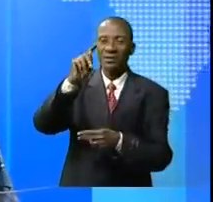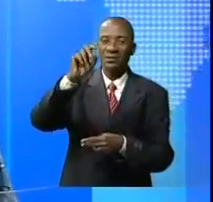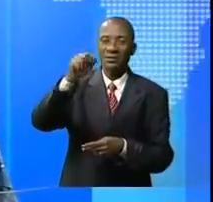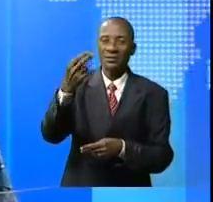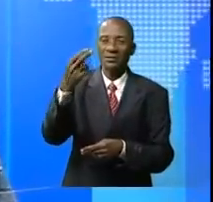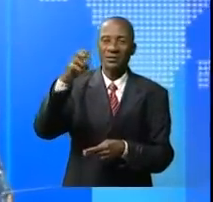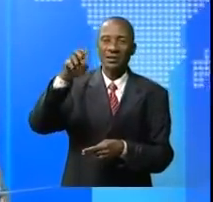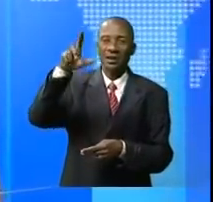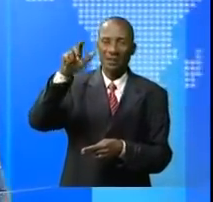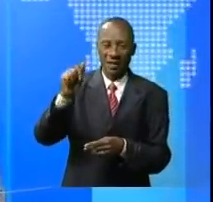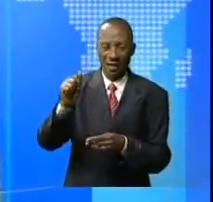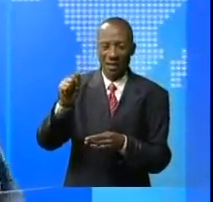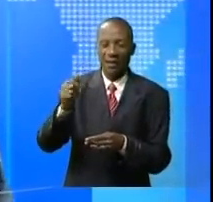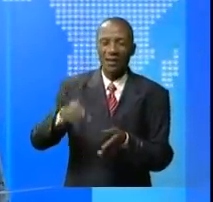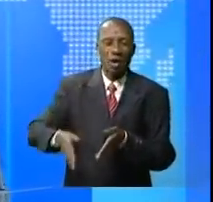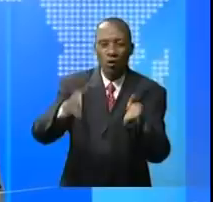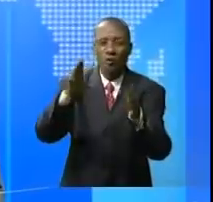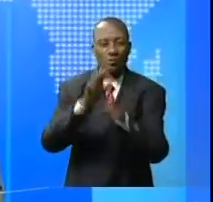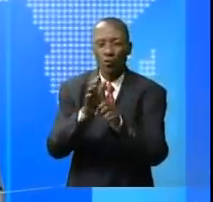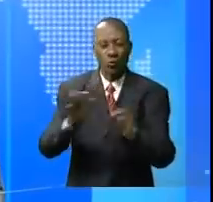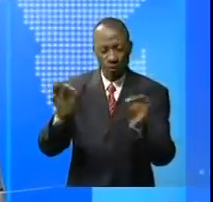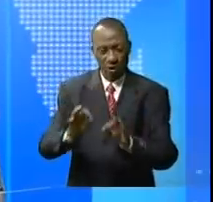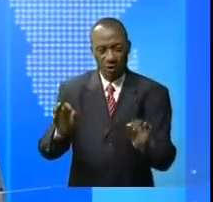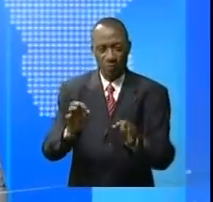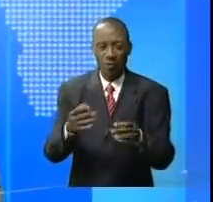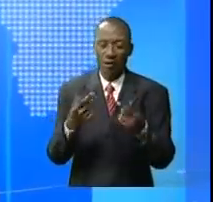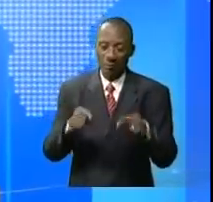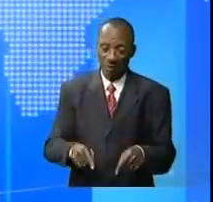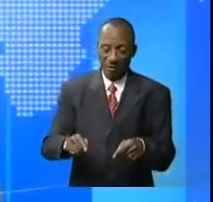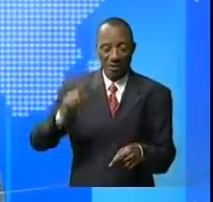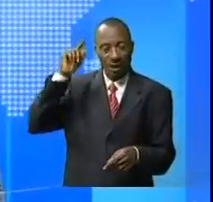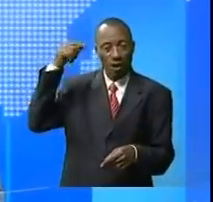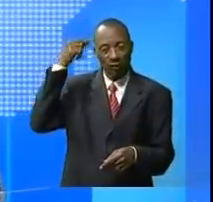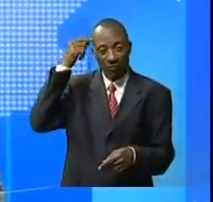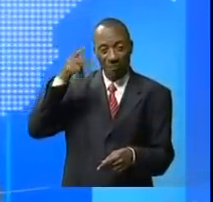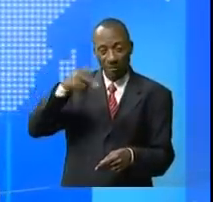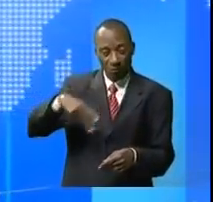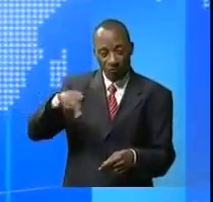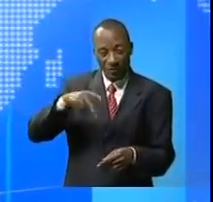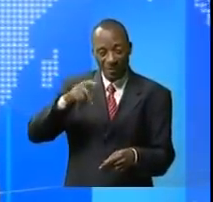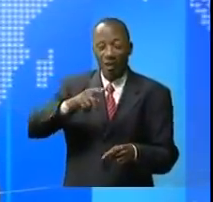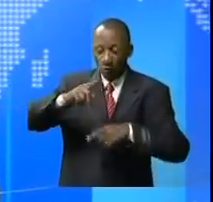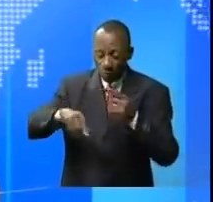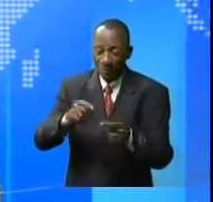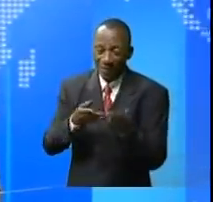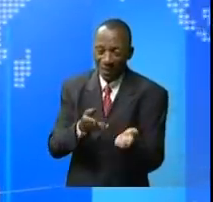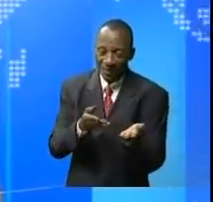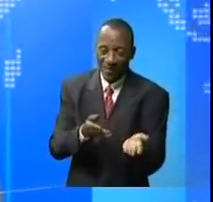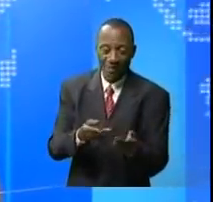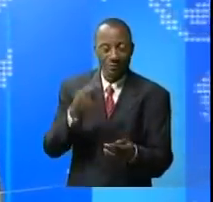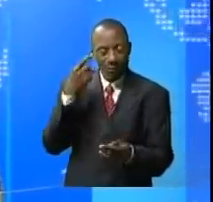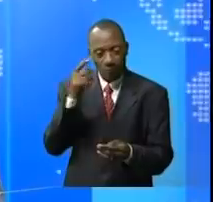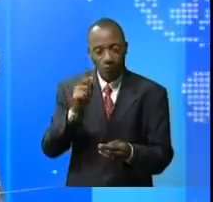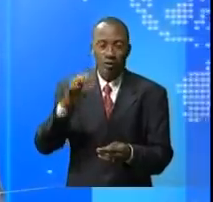des infrastructures déjà délabrées. Elle nécessite la contribution non seulement du gouvernement, mais de tous pour son essor. C'est dans ce